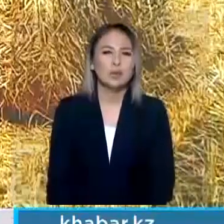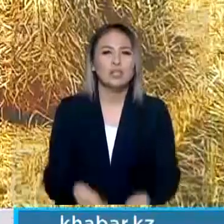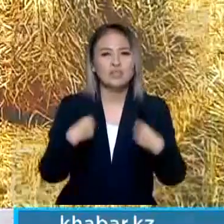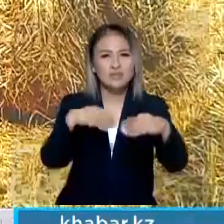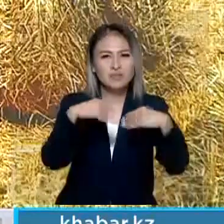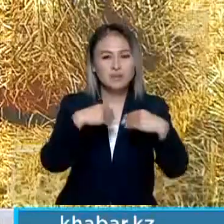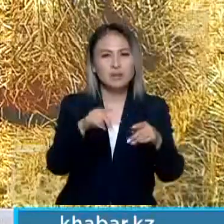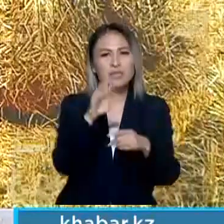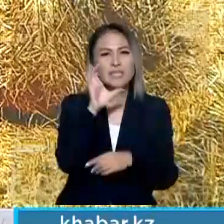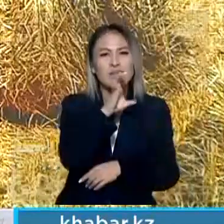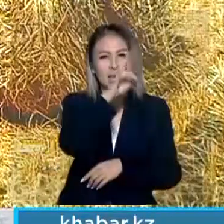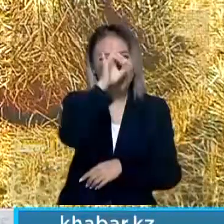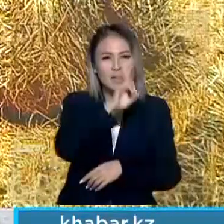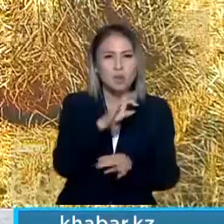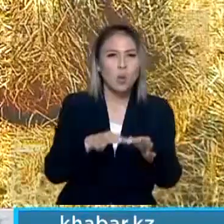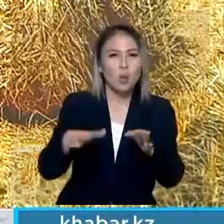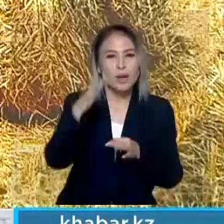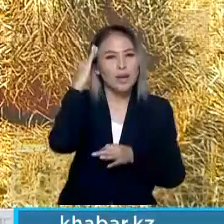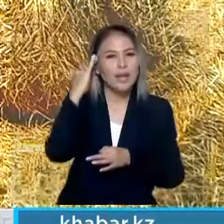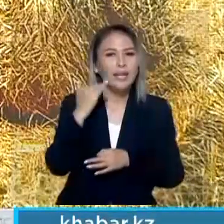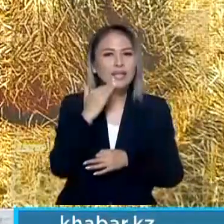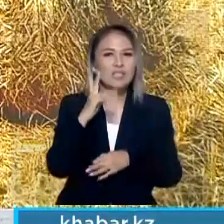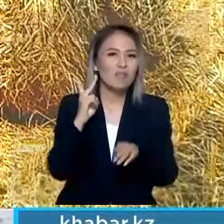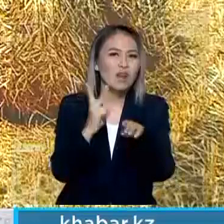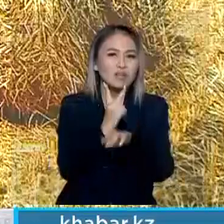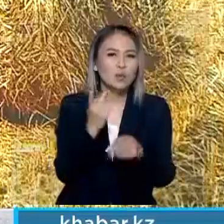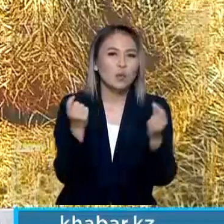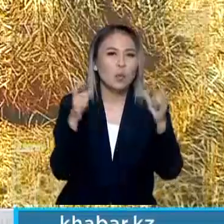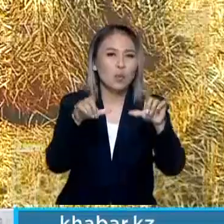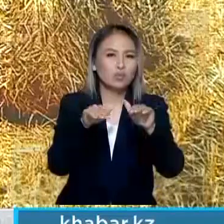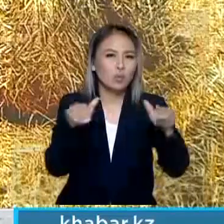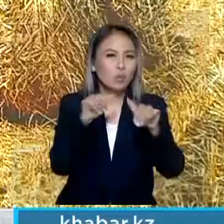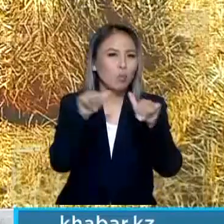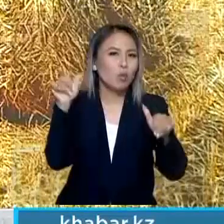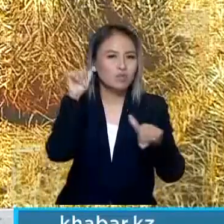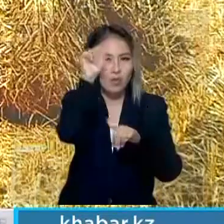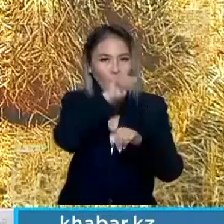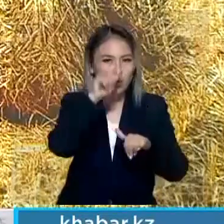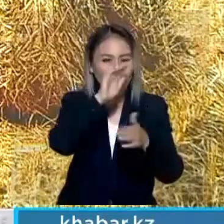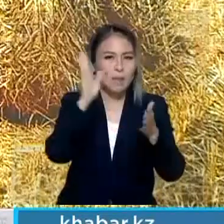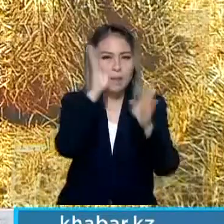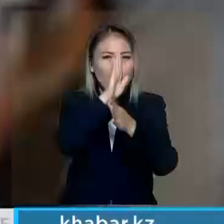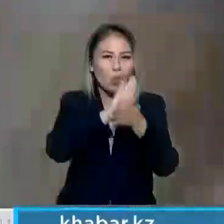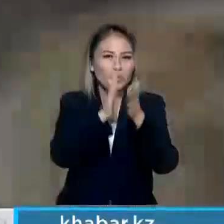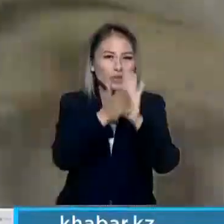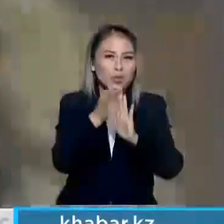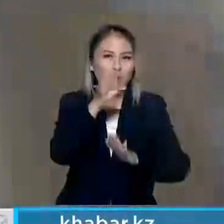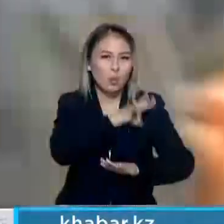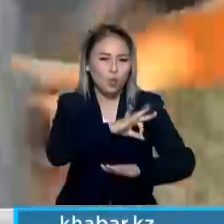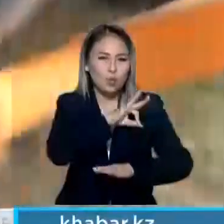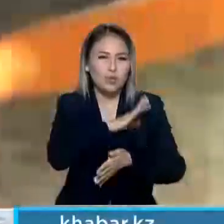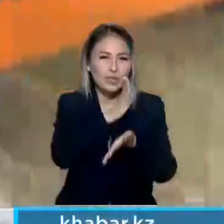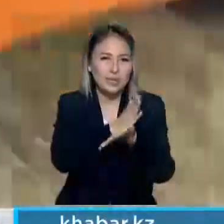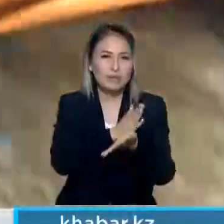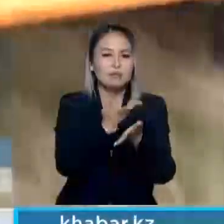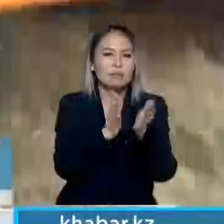Урожайность сенокосов в Североказахстанской области этим летом в два раза превышает уровень прошлого года. Погодные условия увеличили продуктивность лугов и